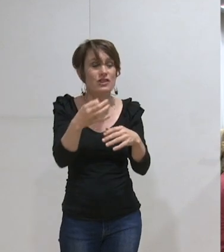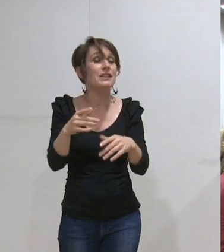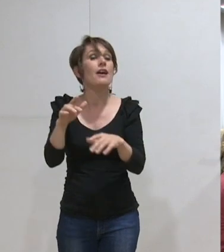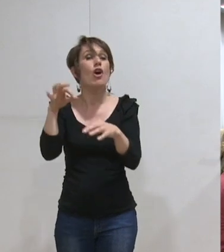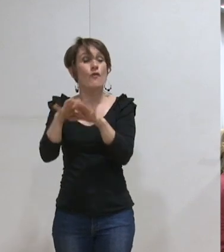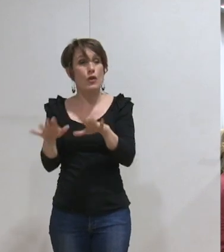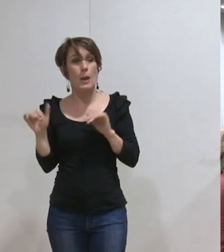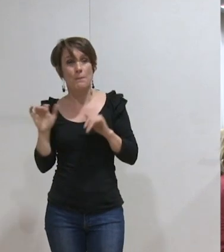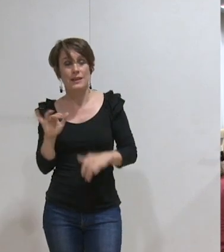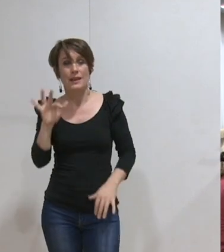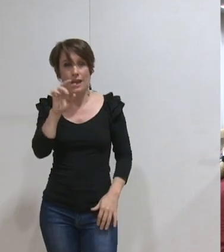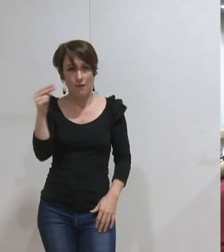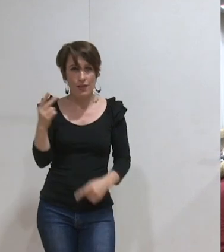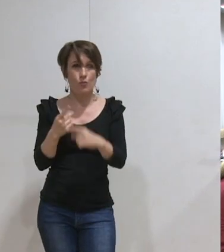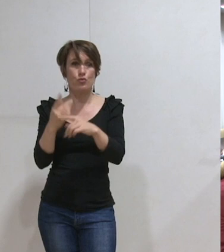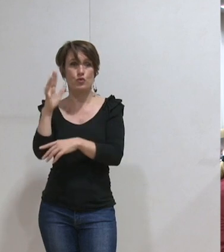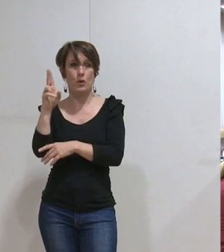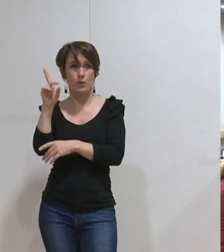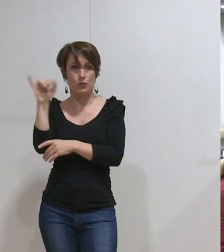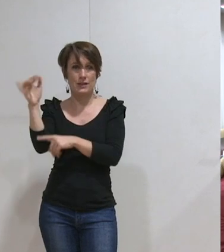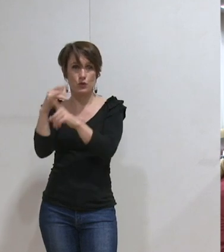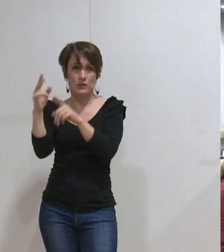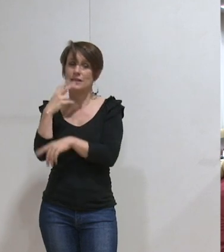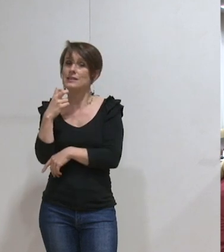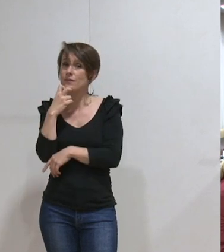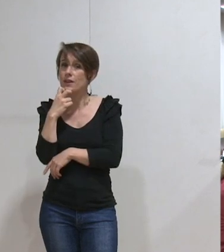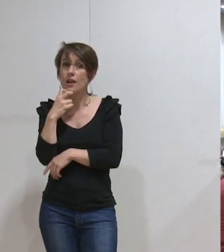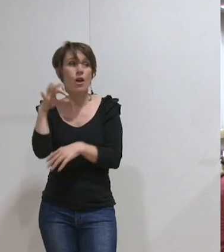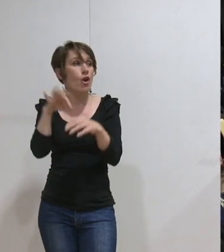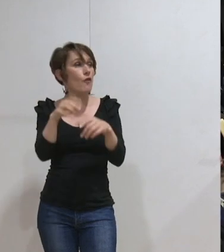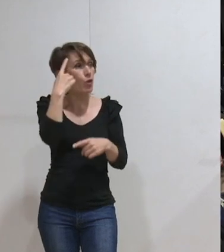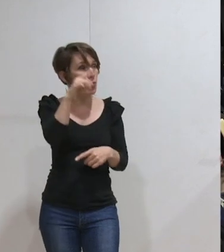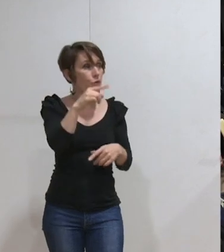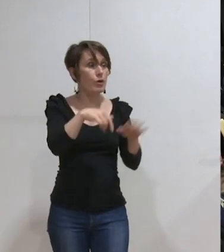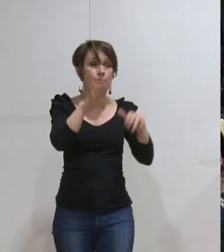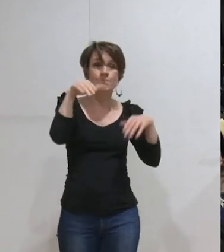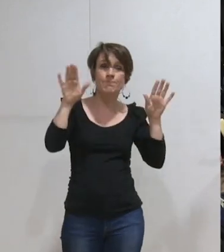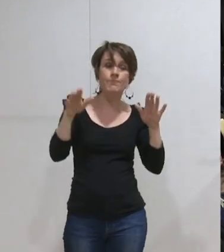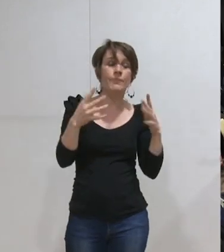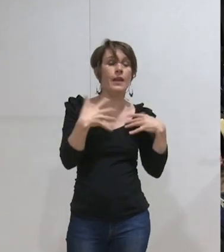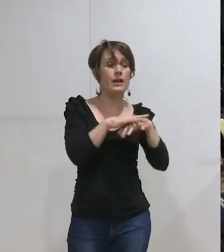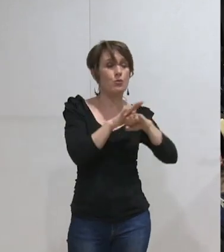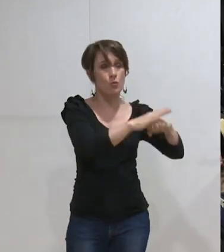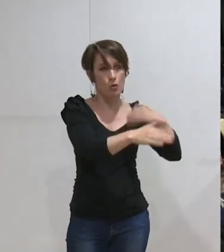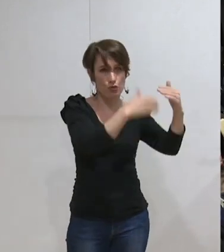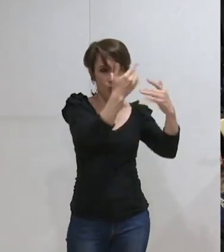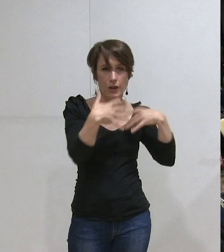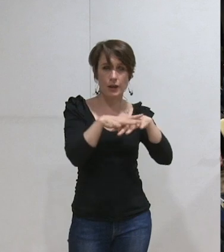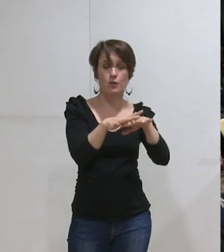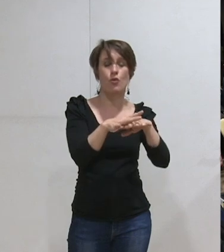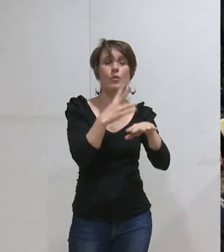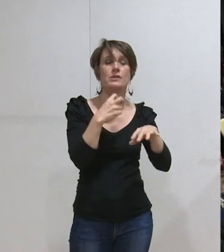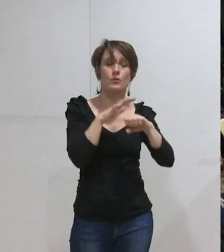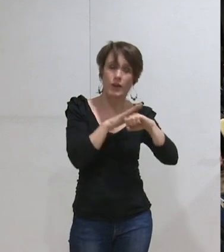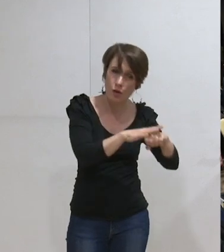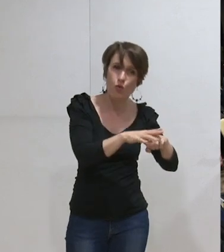Front National et groupe umpudi société civile qui vote pour rassemblement de gauche et de progrès rassemblement citoyen